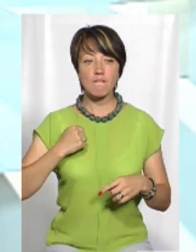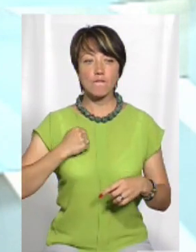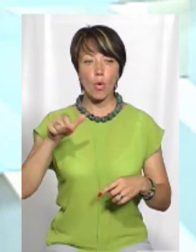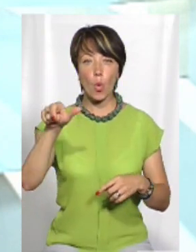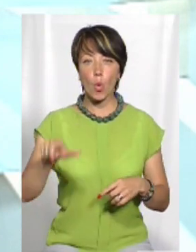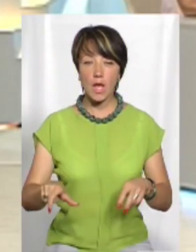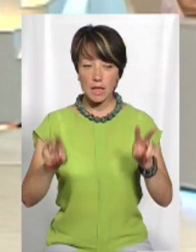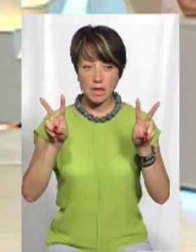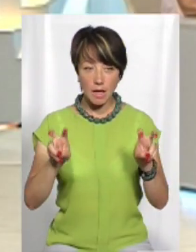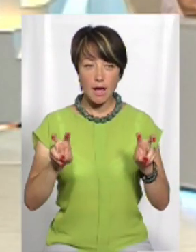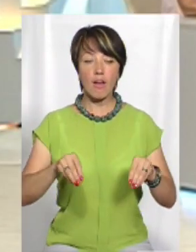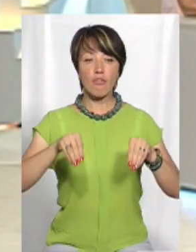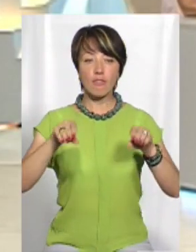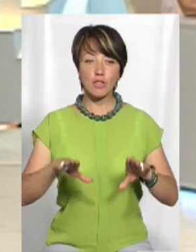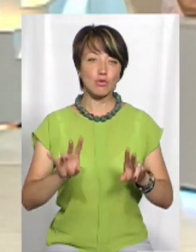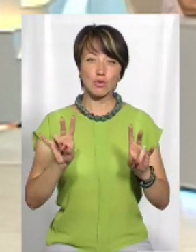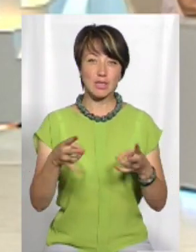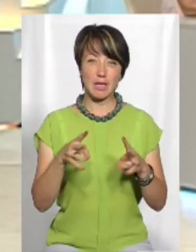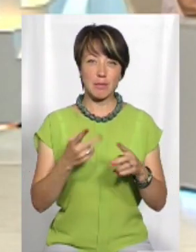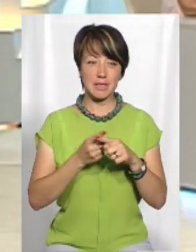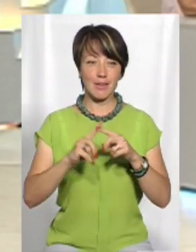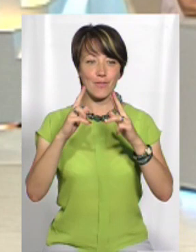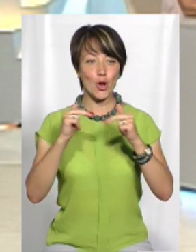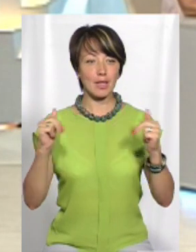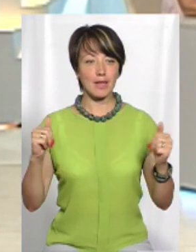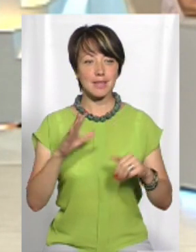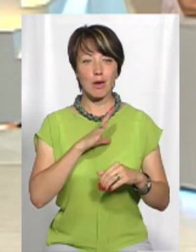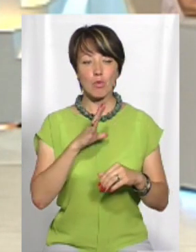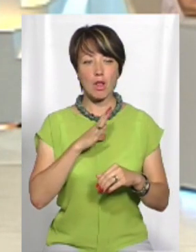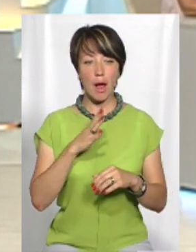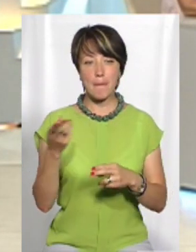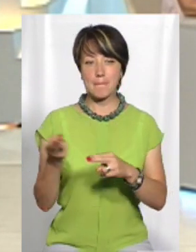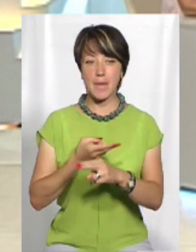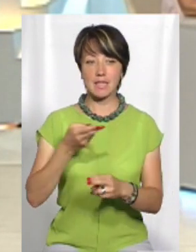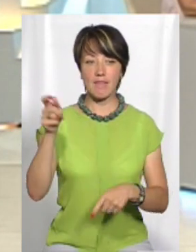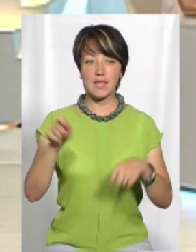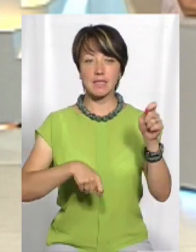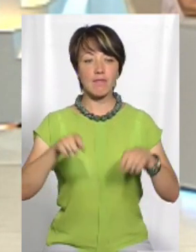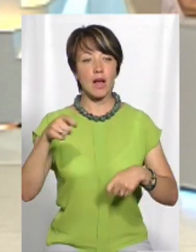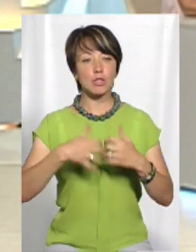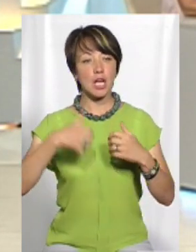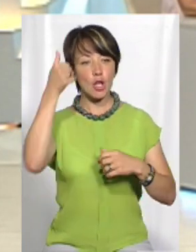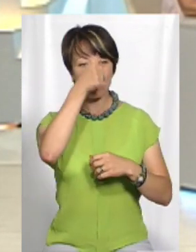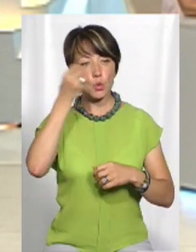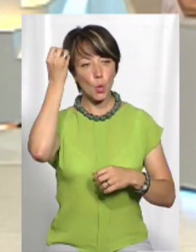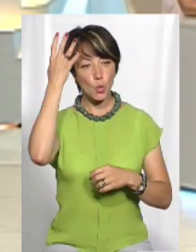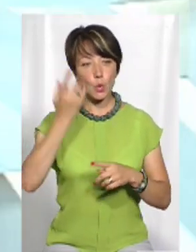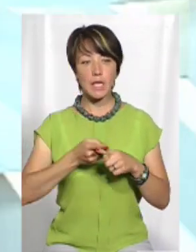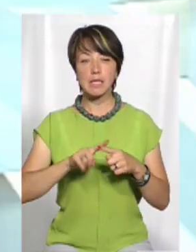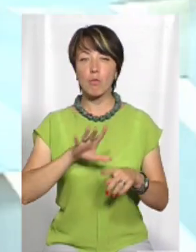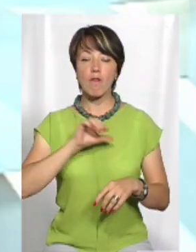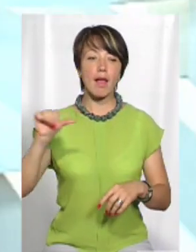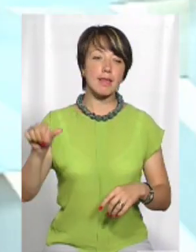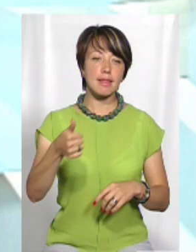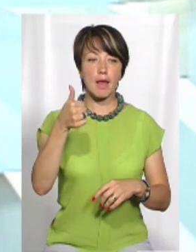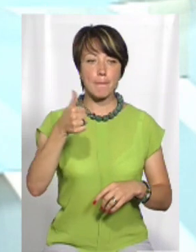вони вирішили, що не гоже, щоб Меджибіжська фортеця була без фестивалю середньовічної культури. І це був дебют,